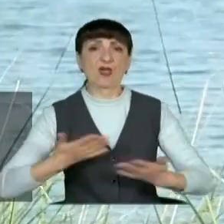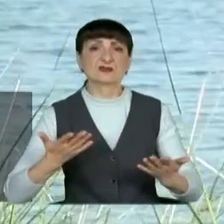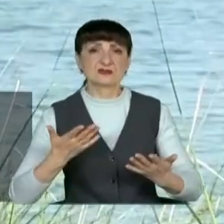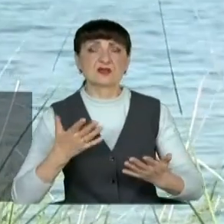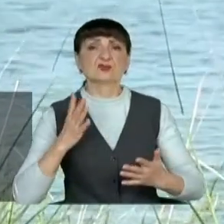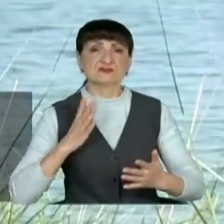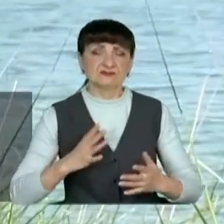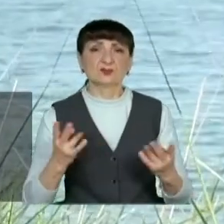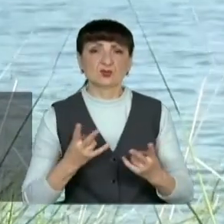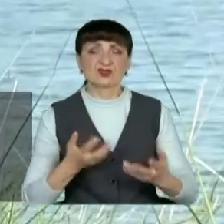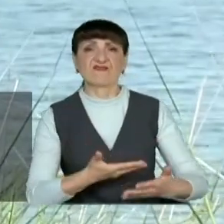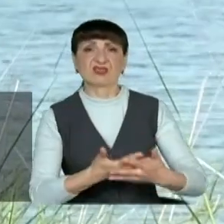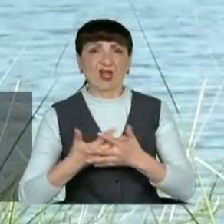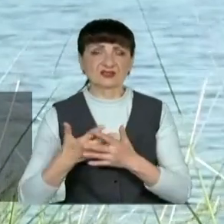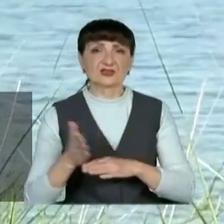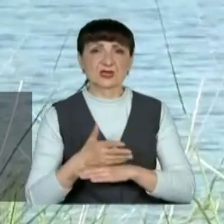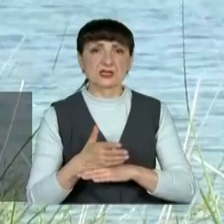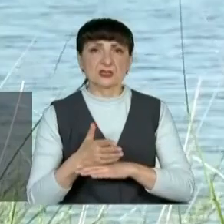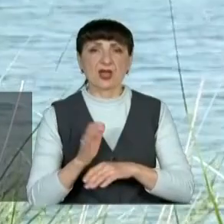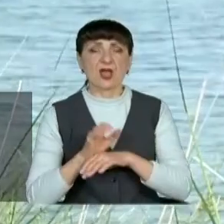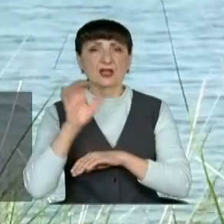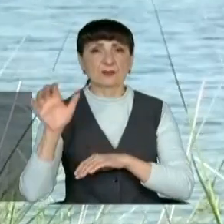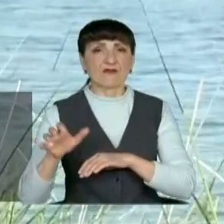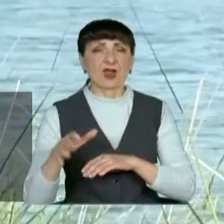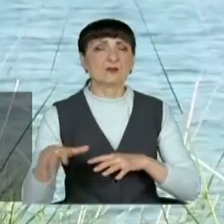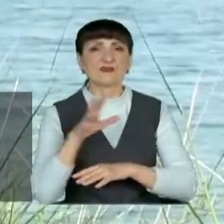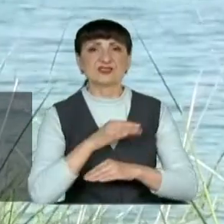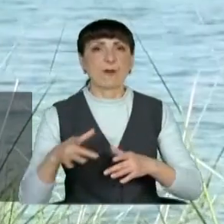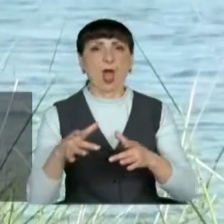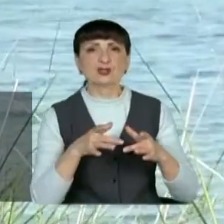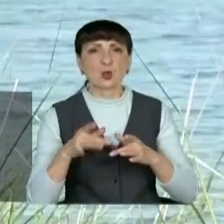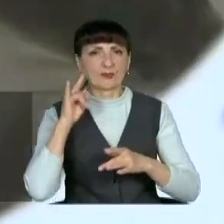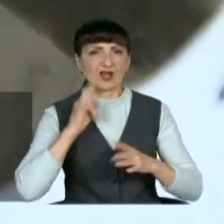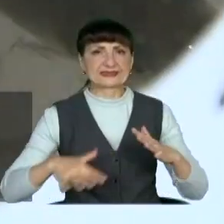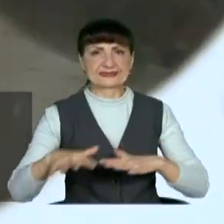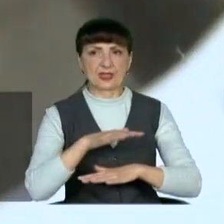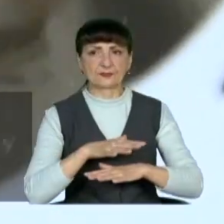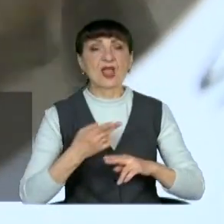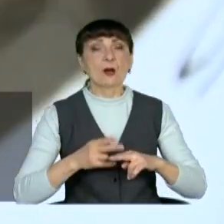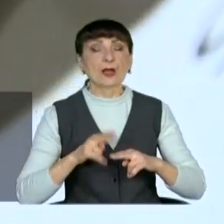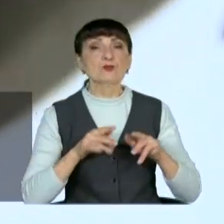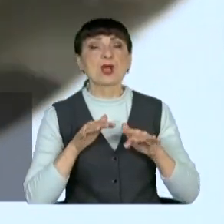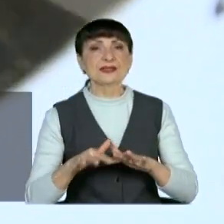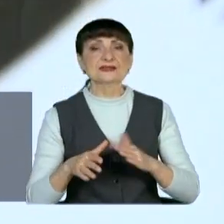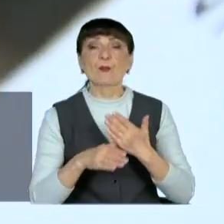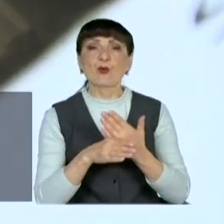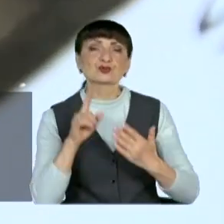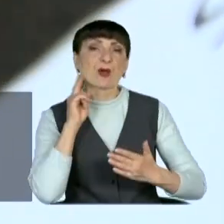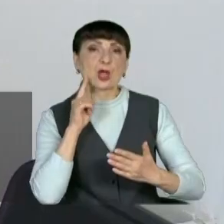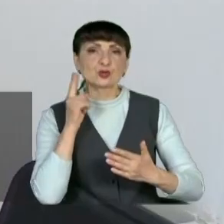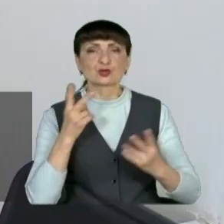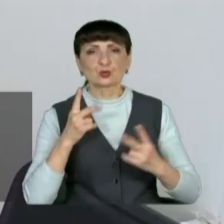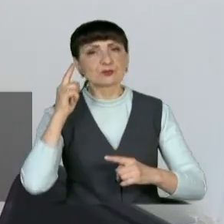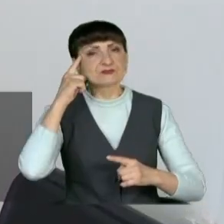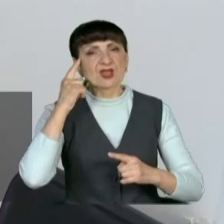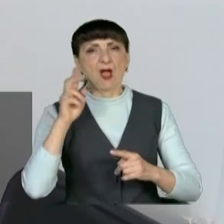надо все вытаскивать и отправлять по всем озерам Казахстана. Поэтому механизмы стимулирования молодежи нужно